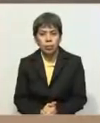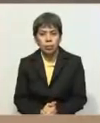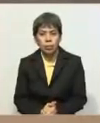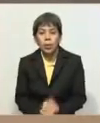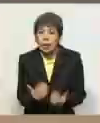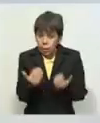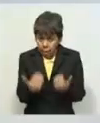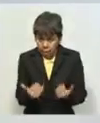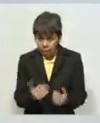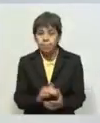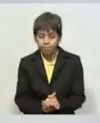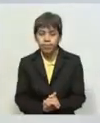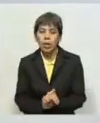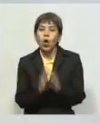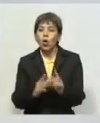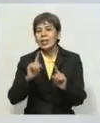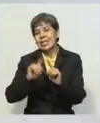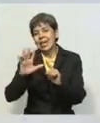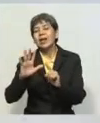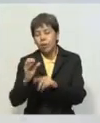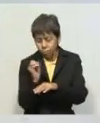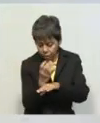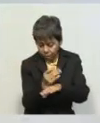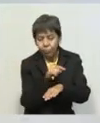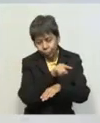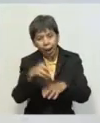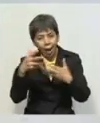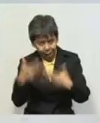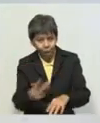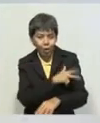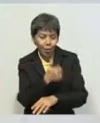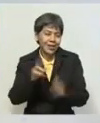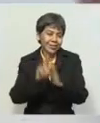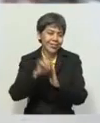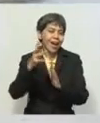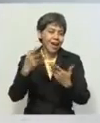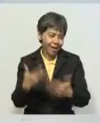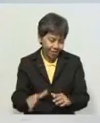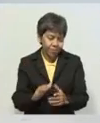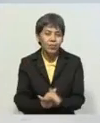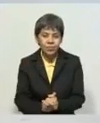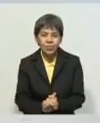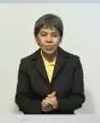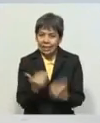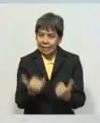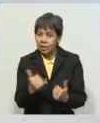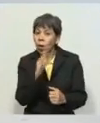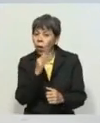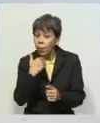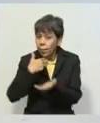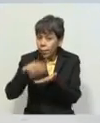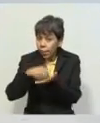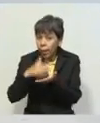ซึ่งในขณะนี้นะครับก็ยืนยันนะครับว่าหมูป่าตัวที่5เนี่ยได้ถึงสูกส่งตัวมาถึงโรงพยาบาลเชียงรายประชานุเคราะห์เป็นที่เรียบร้อยแล้วครับแล้วก็ถ้ามี